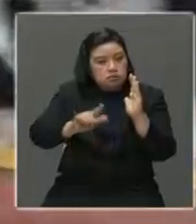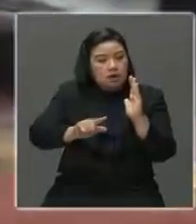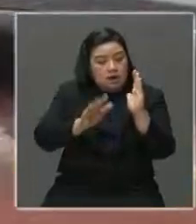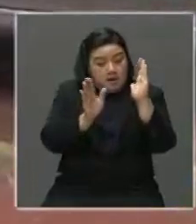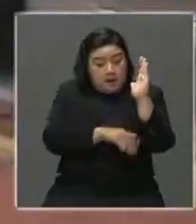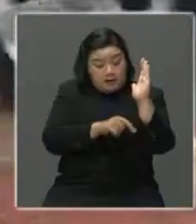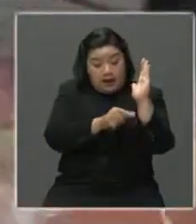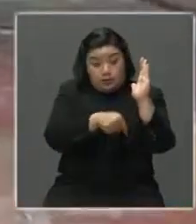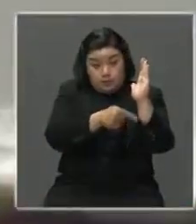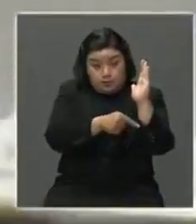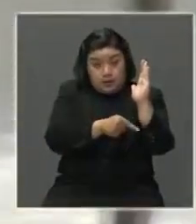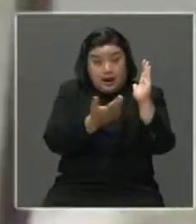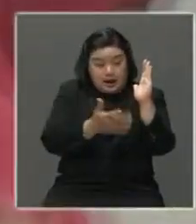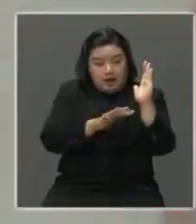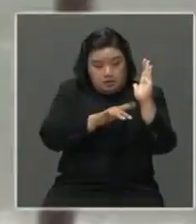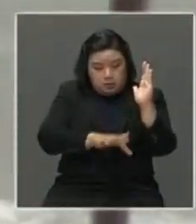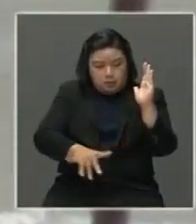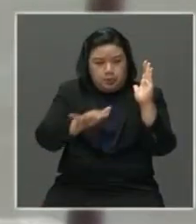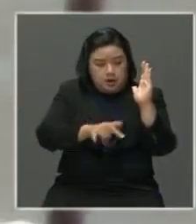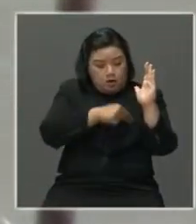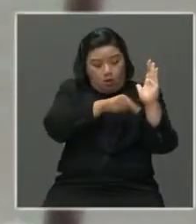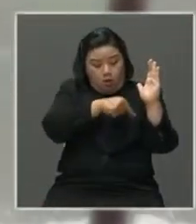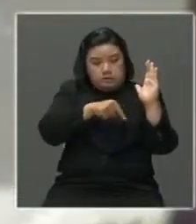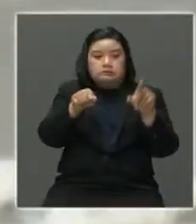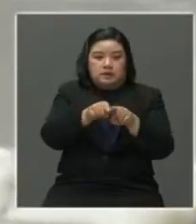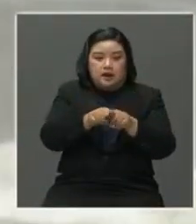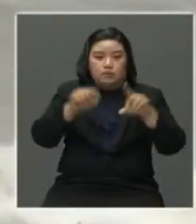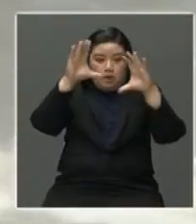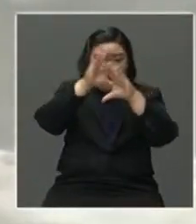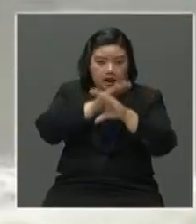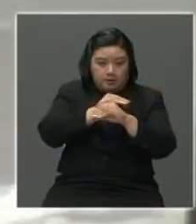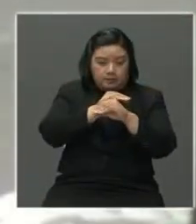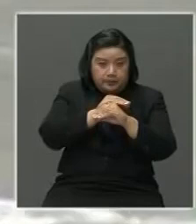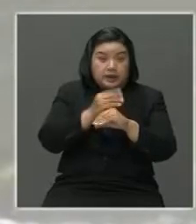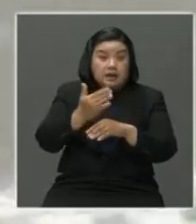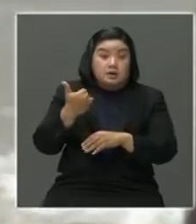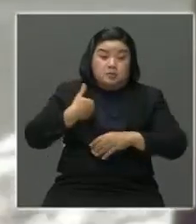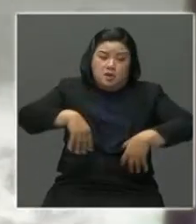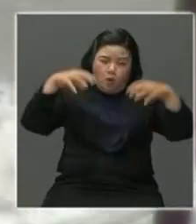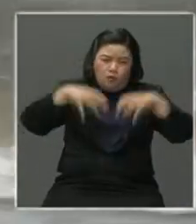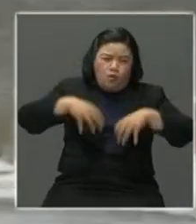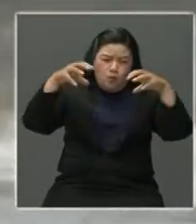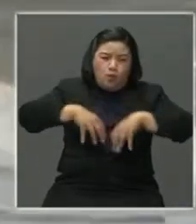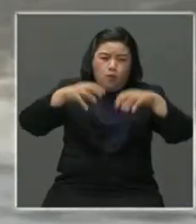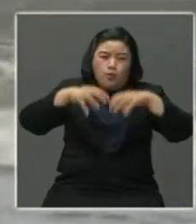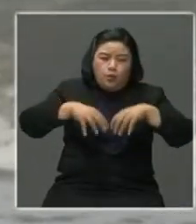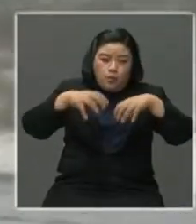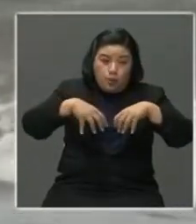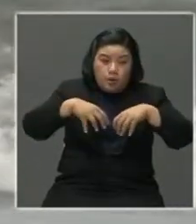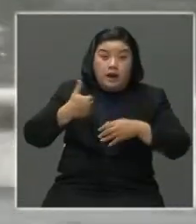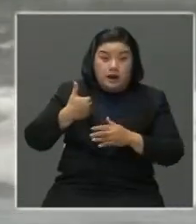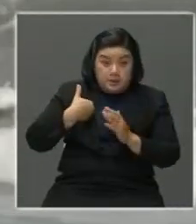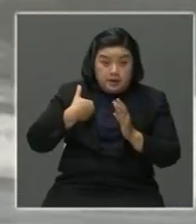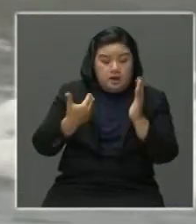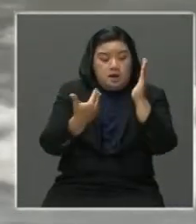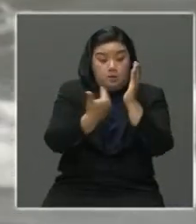ตอนบนเข้าสู่ทะเลอันดามันในค่ำคืนนี้ค่ะลักษณะเช่นนี้เองก็จะทำให้ฝนตกหนักถึงหนักมากทั้งที่บริเวณภาคตะวัน